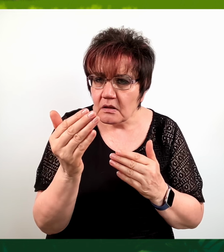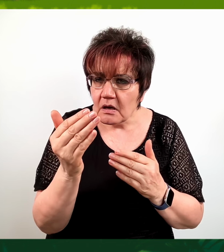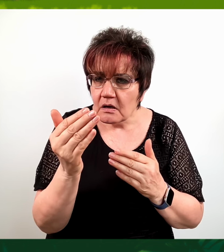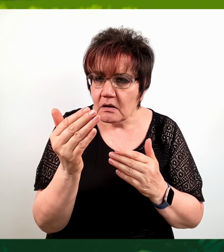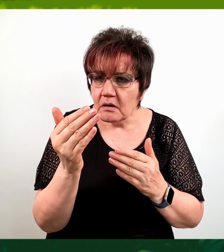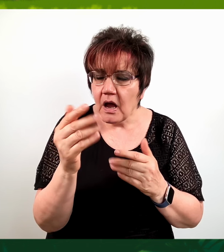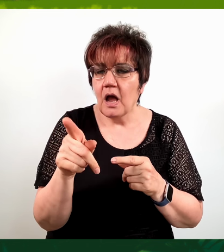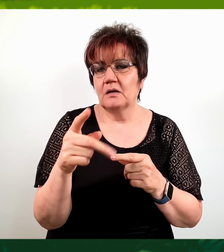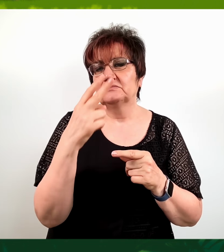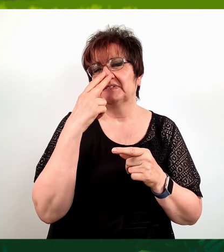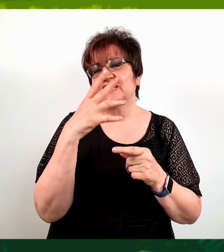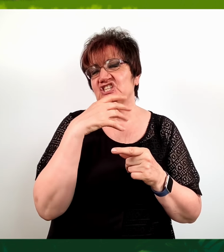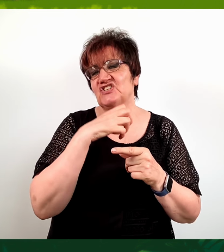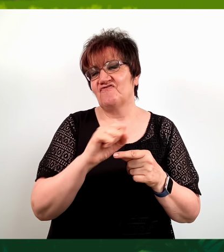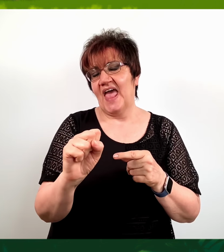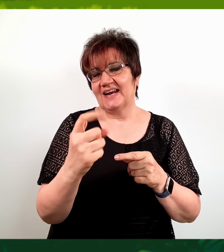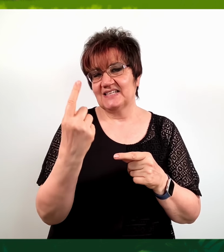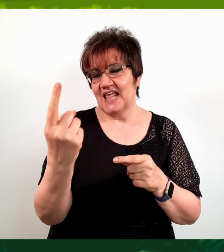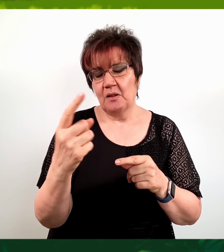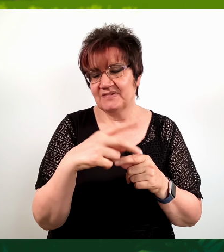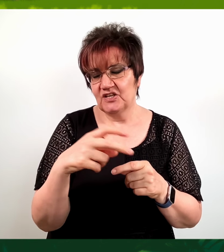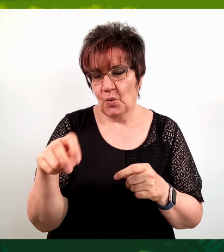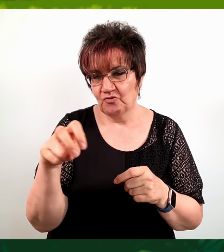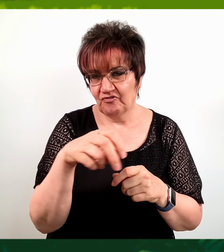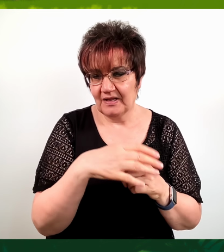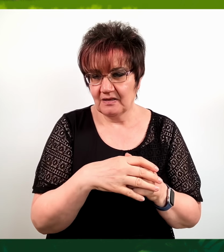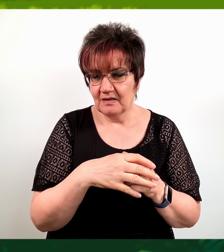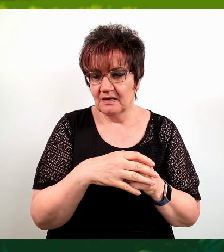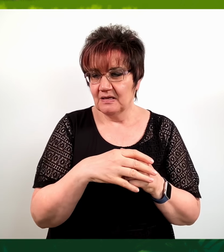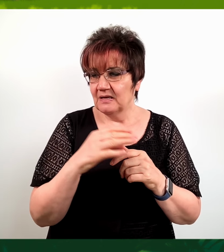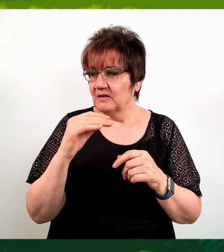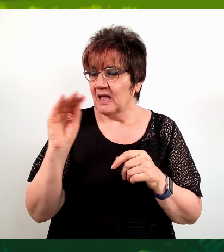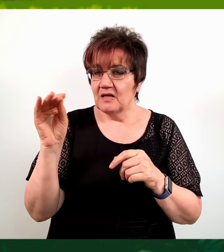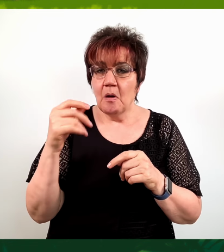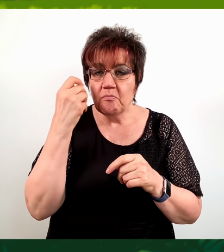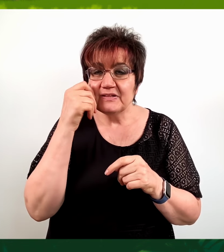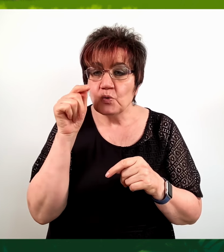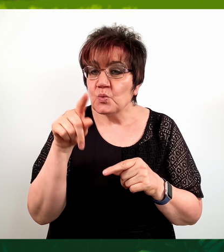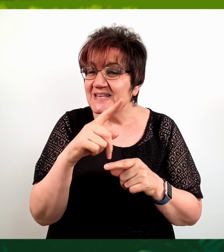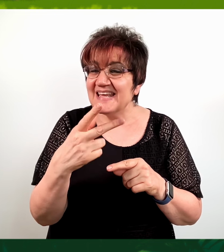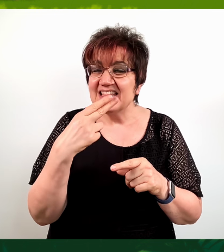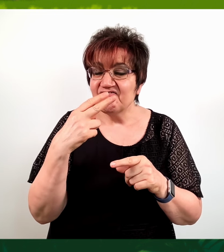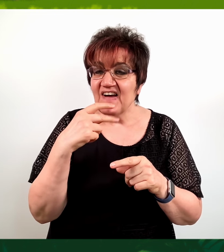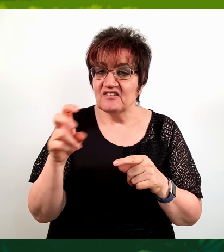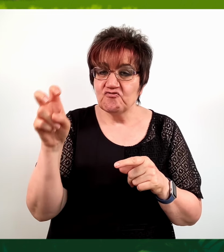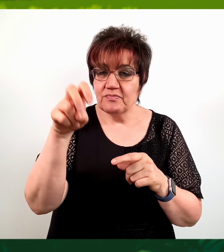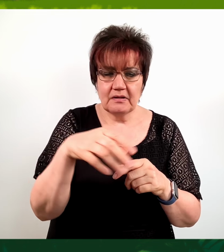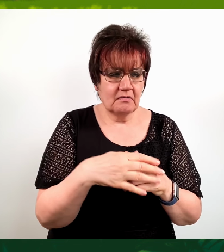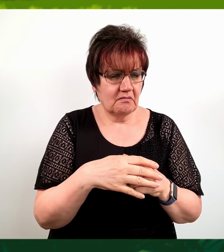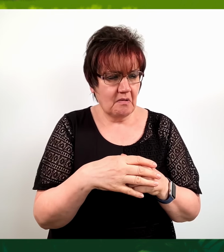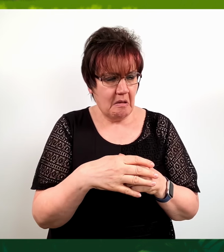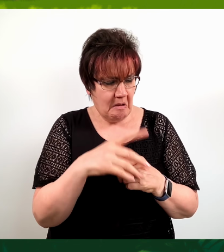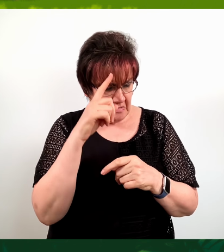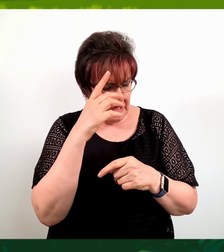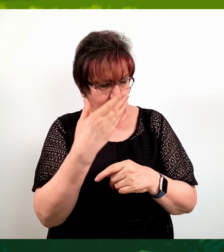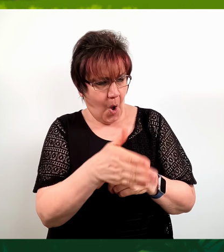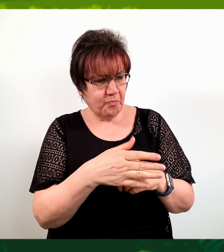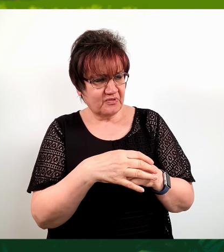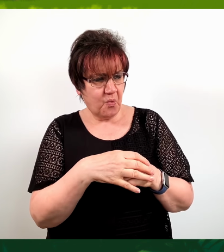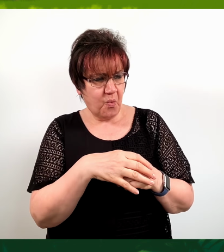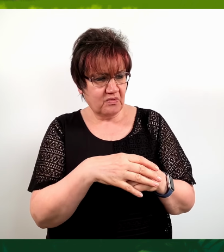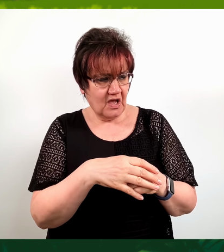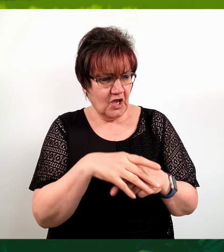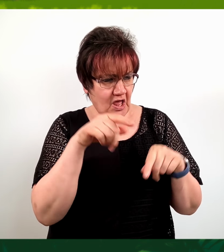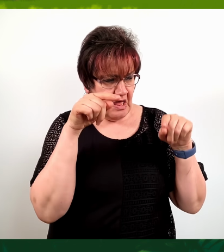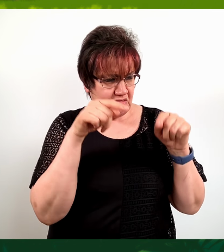Sie riefen ihm zu, er solle doch nicht ins Wasser springen. Was glaubt ihr, wer ihr seid, ihr drei Käse hoch und